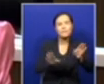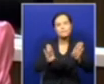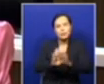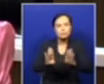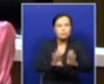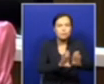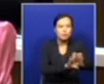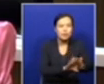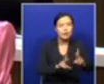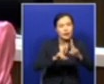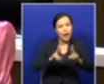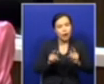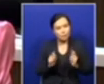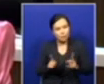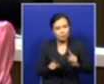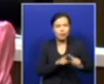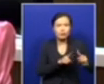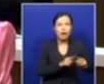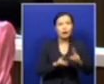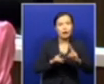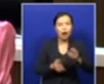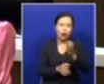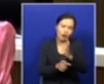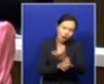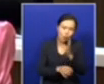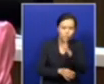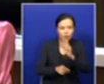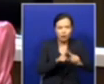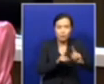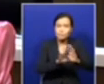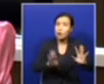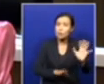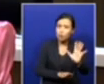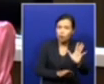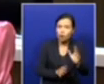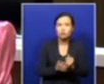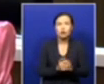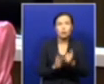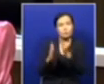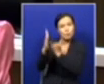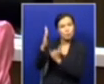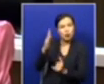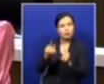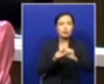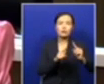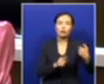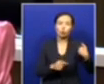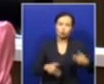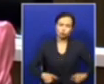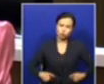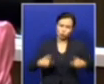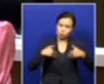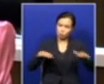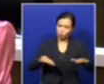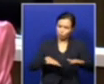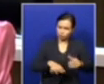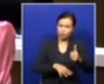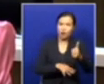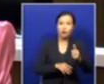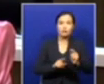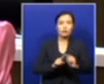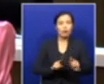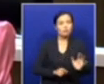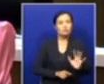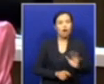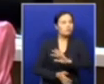คอะไรที่มันเป็นบาร์เหล้าอะไรก็ไม่ต้องไปเปิดคนเข้าเดินทางไปโน่นไปนี่เขาจะได้ดำรงชีวิตก็ได้ปกติแต่ไม่ครับเหม